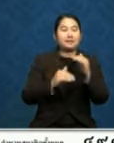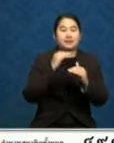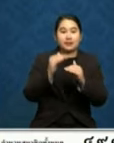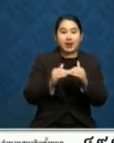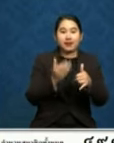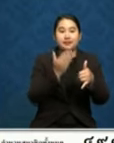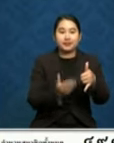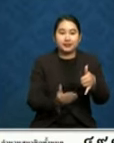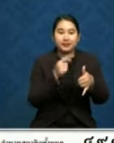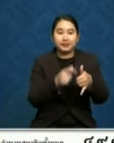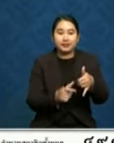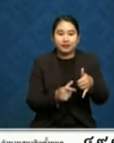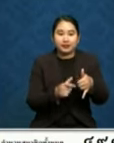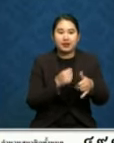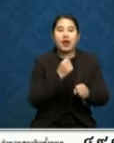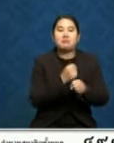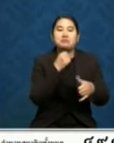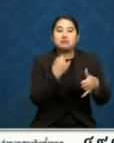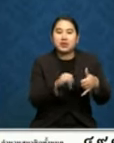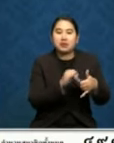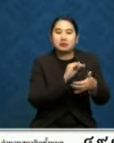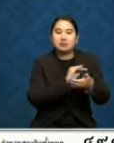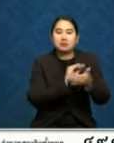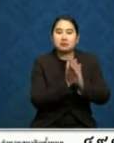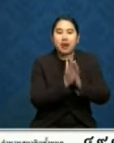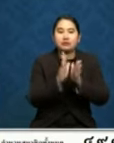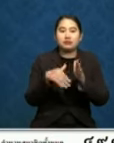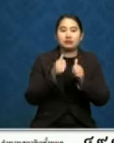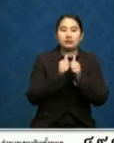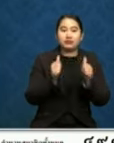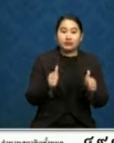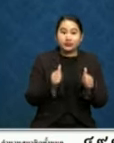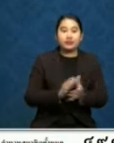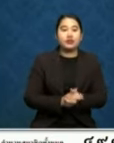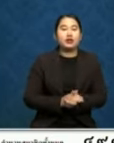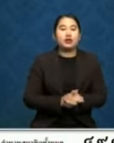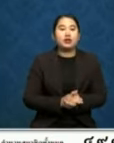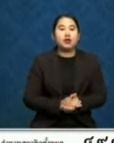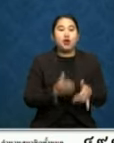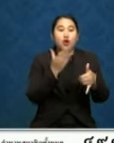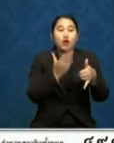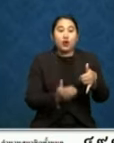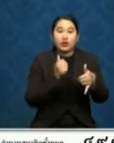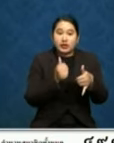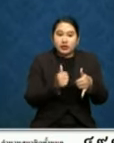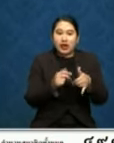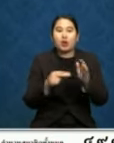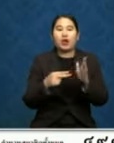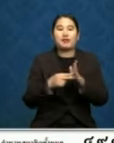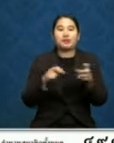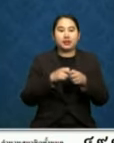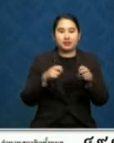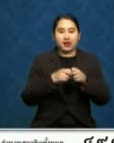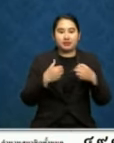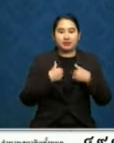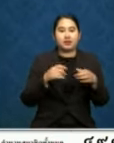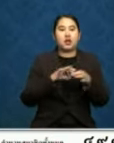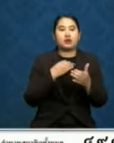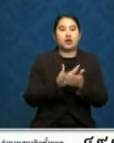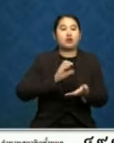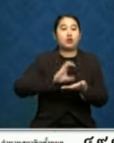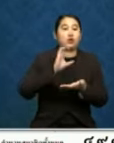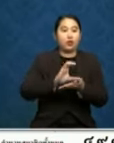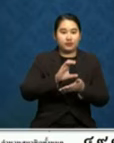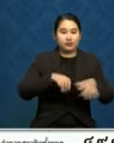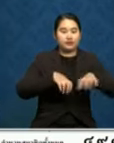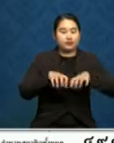ตินิสัยของผู้กระทำผิดให้เป็นคนดีค่ะซึ่งคำว่าคนดีนี่แหละค่ะที่เป็นปัญหาทั้งในเรื่องของการจัดสรรงบประมา